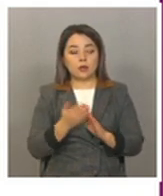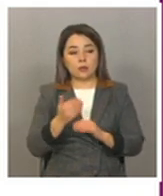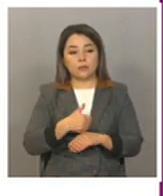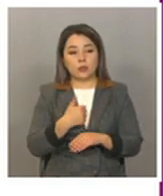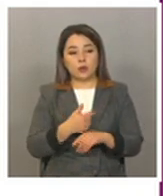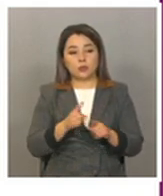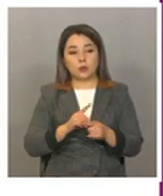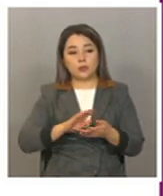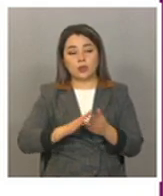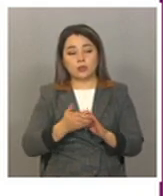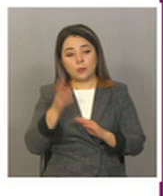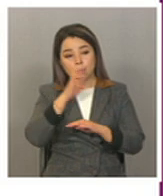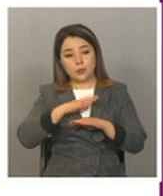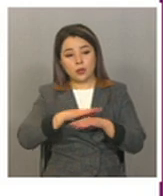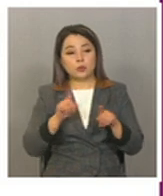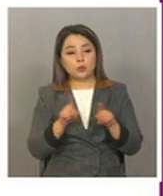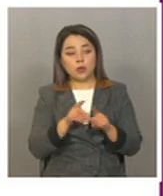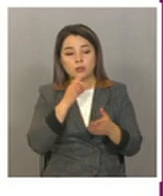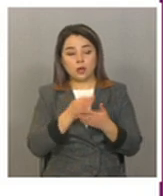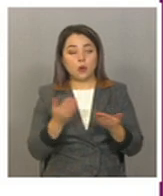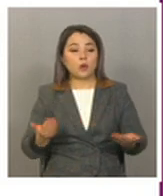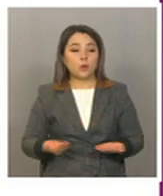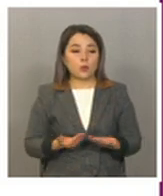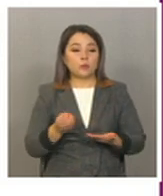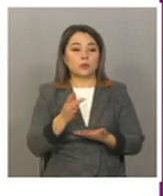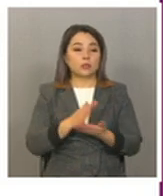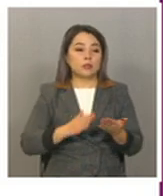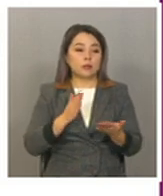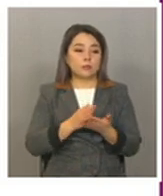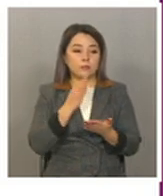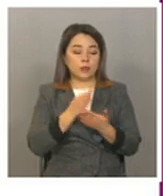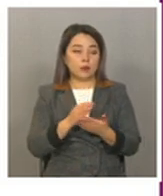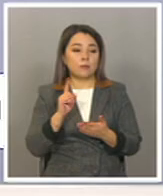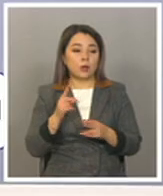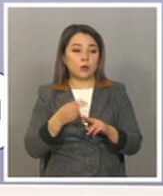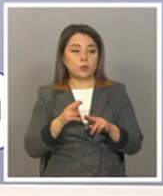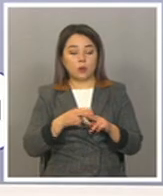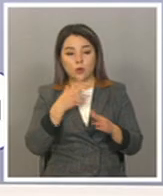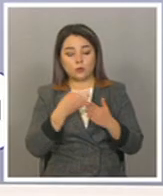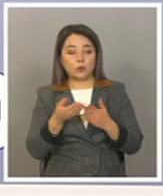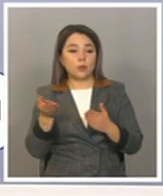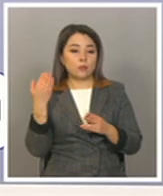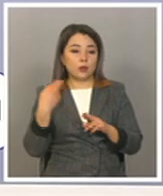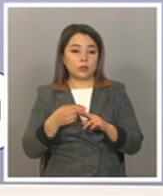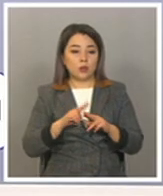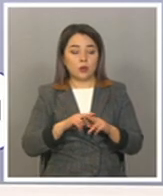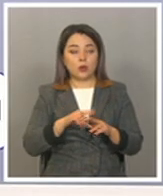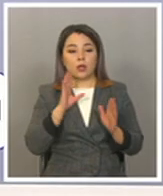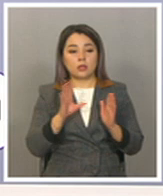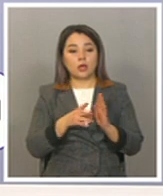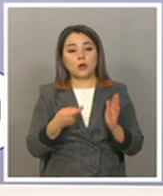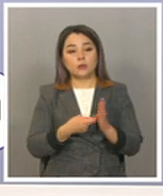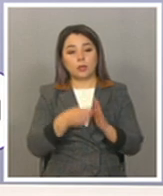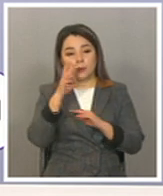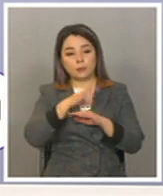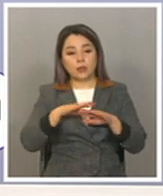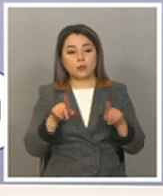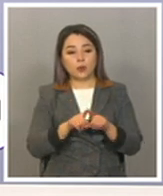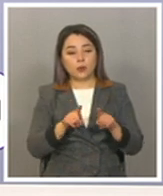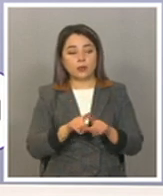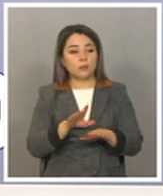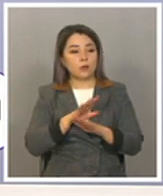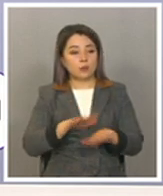шартты түрде мемлекет ретінде өмір сүруін жалғастыра берді. Бірақ ол бұрынғыдай күш-қуатты мемлекет ретінде